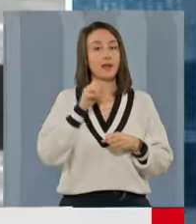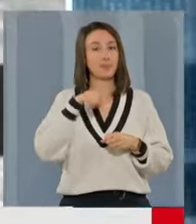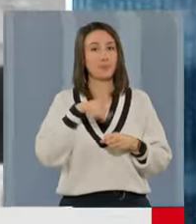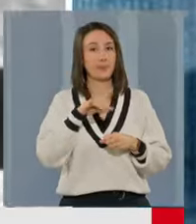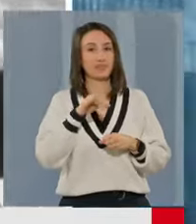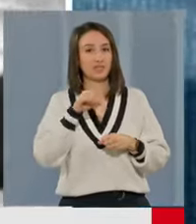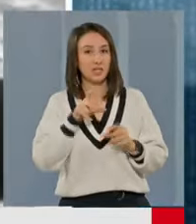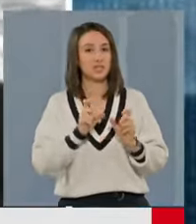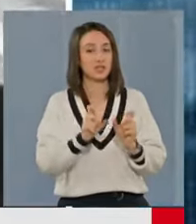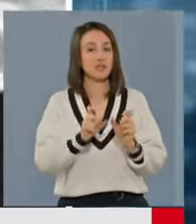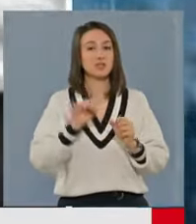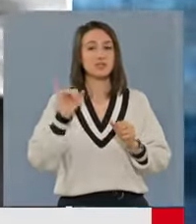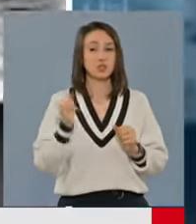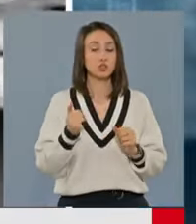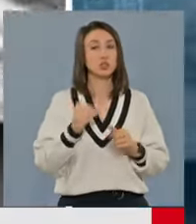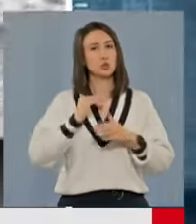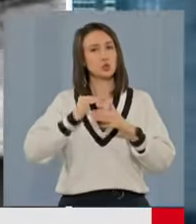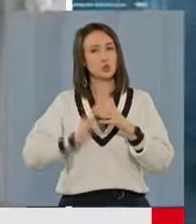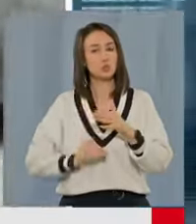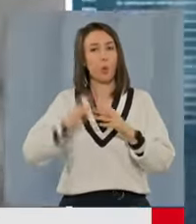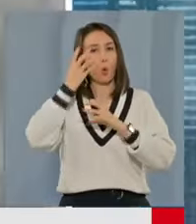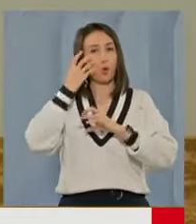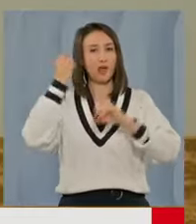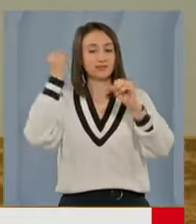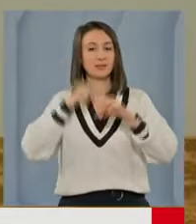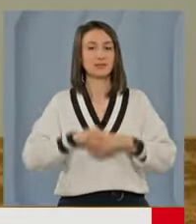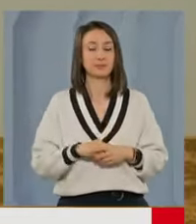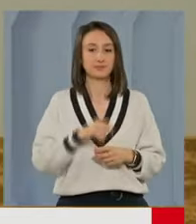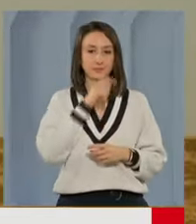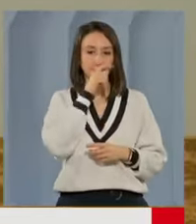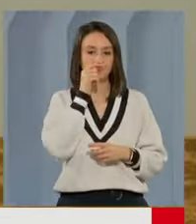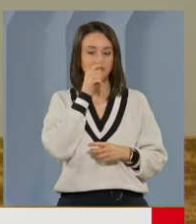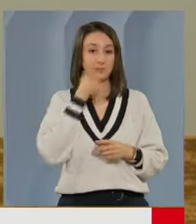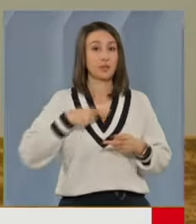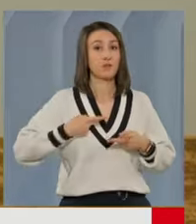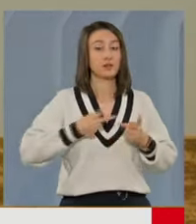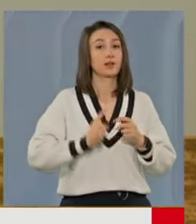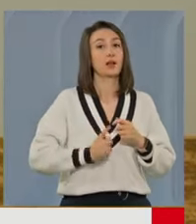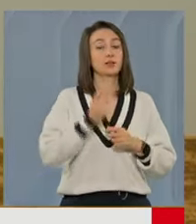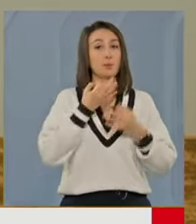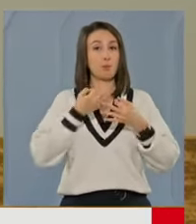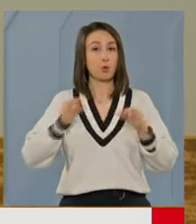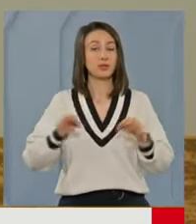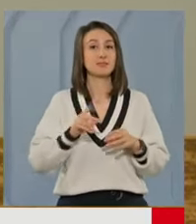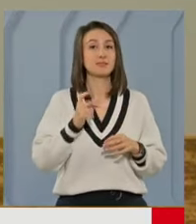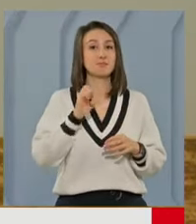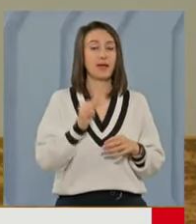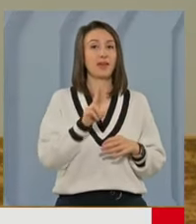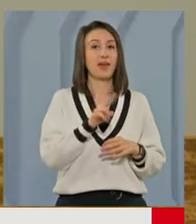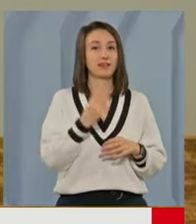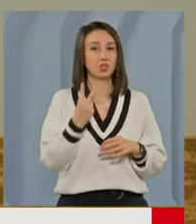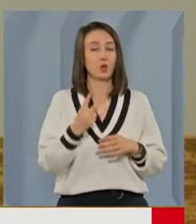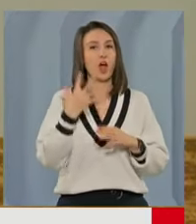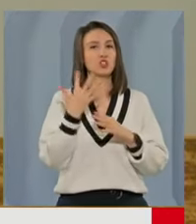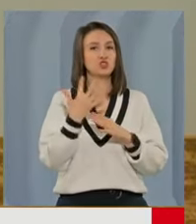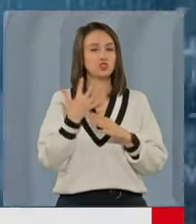Defense Electronics și o subsidiară olandeză a celui israelian vor fi livrate rachete model Spike lr2 de generația a